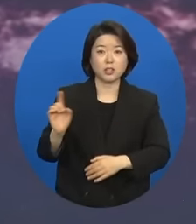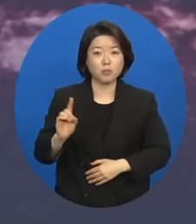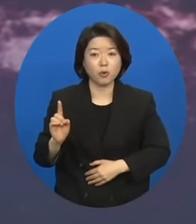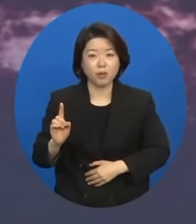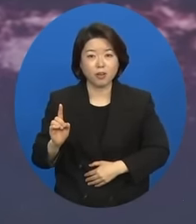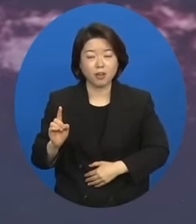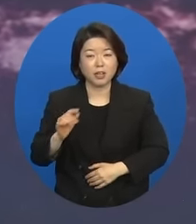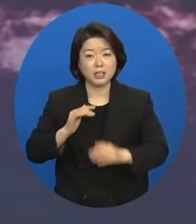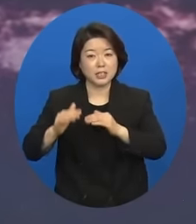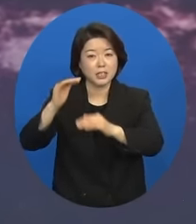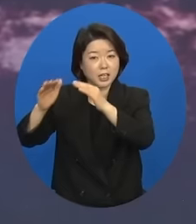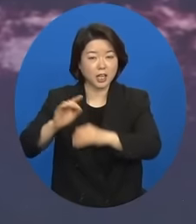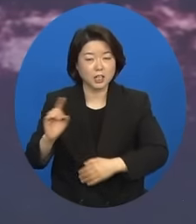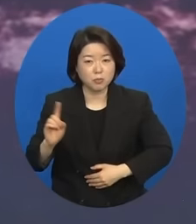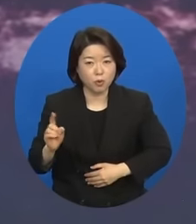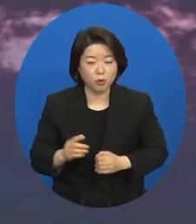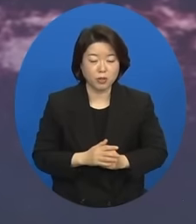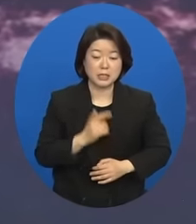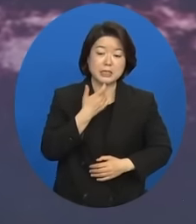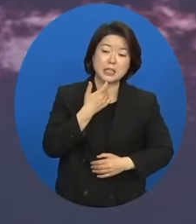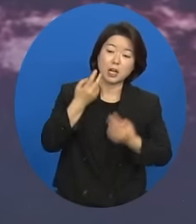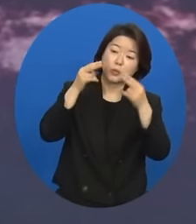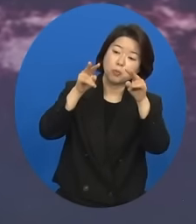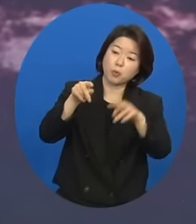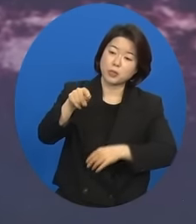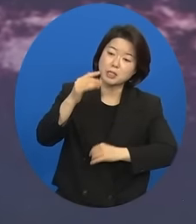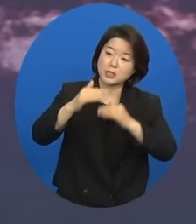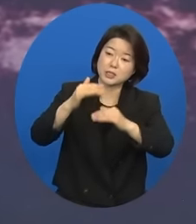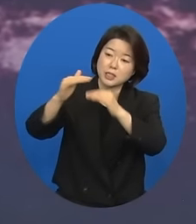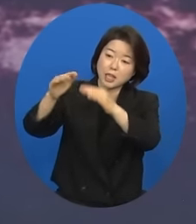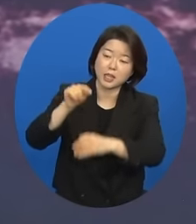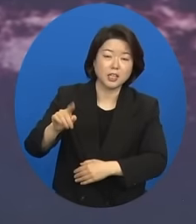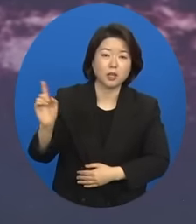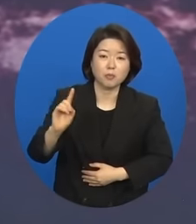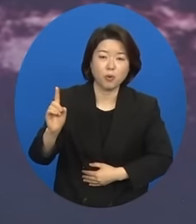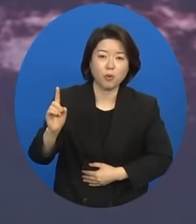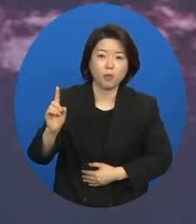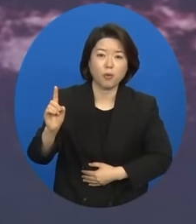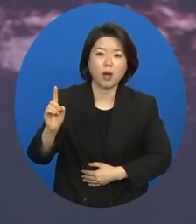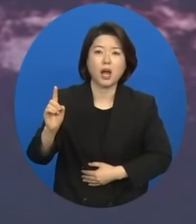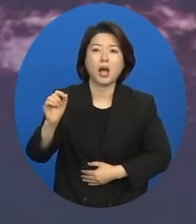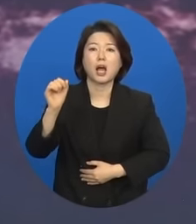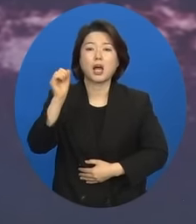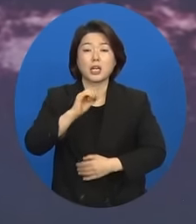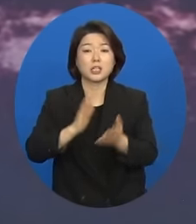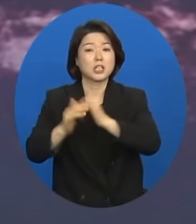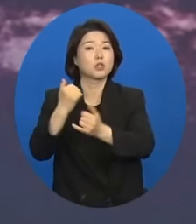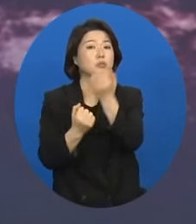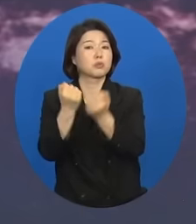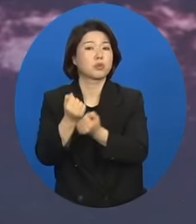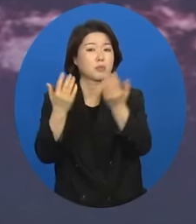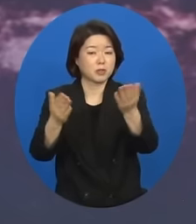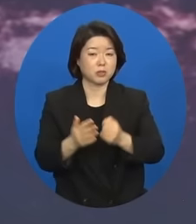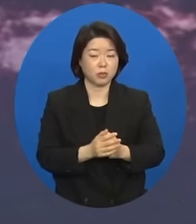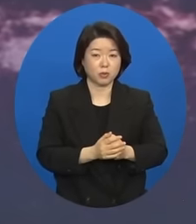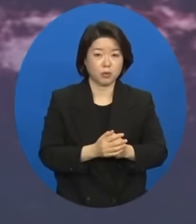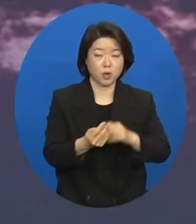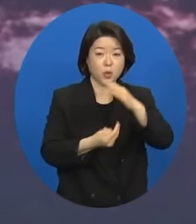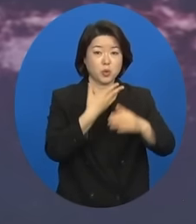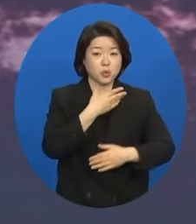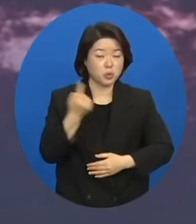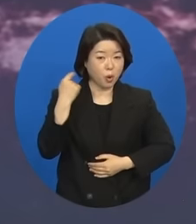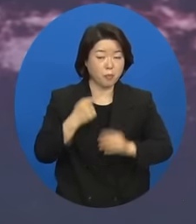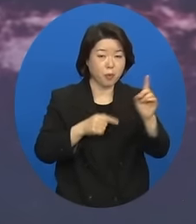여러분 그 계단이 뭘까요 지금 야곱이 보고 있는 그 계단 예수님이 설명하셨고 1장에서